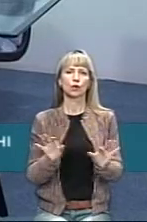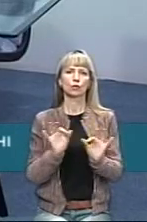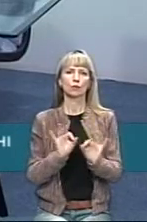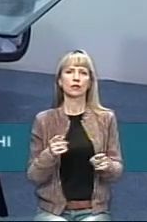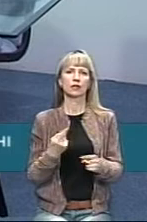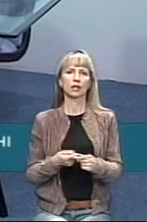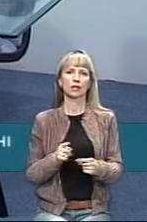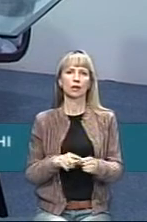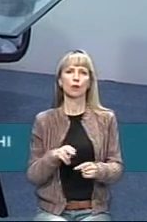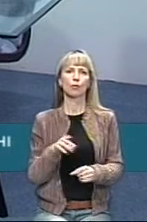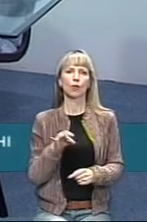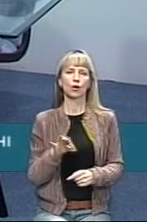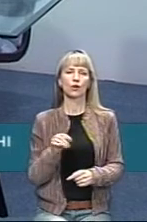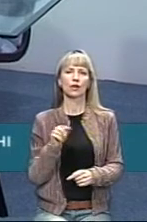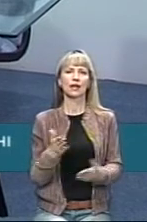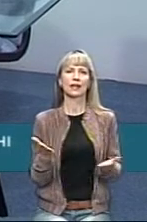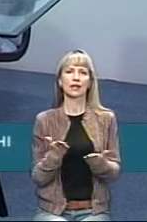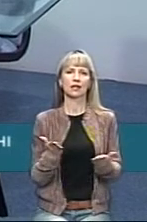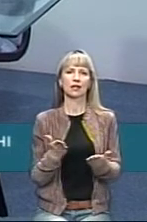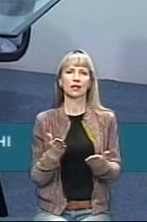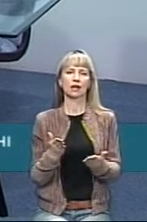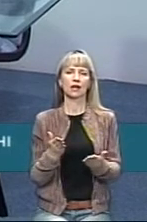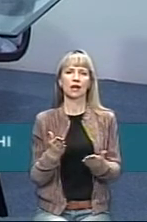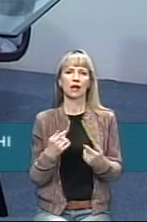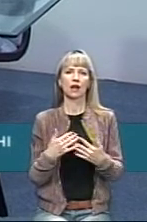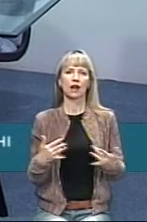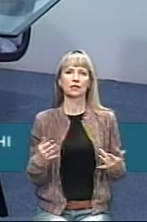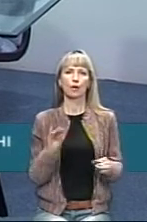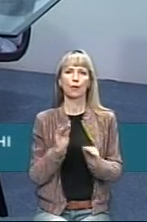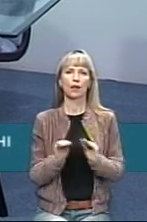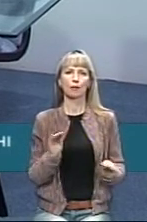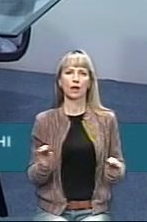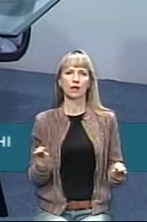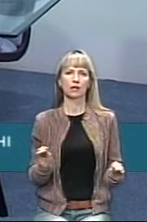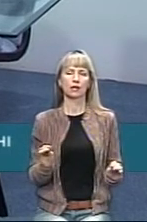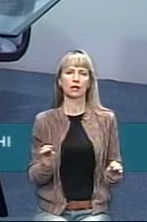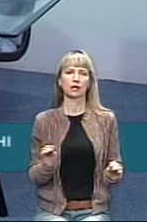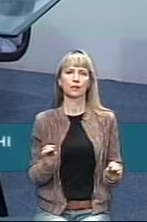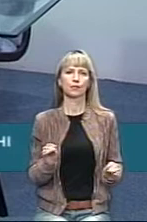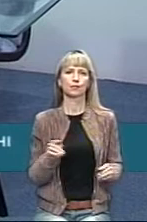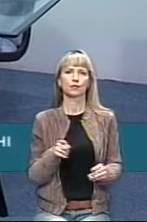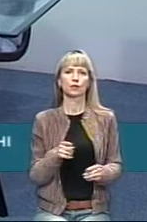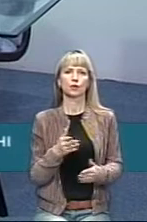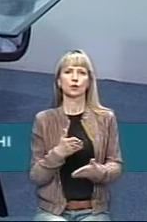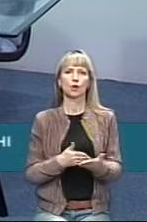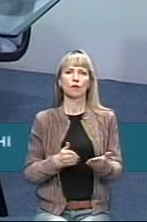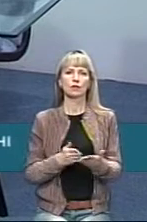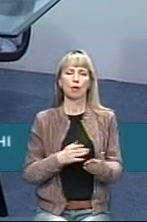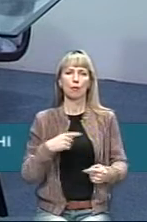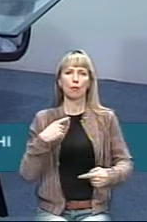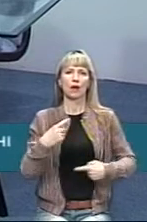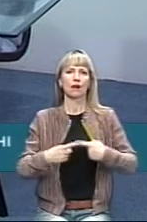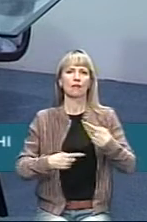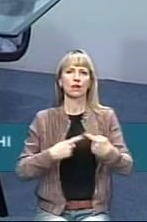ця розповідь про деякі речі, про деякі предмети, ну, вона зовсім перевертає